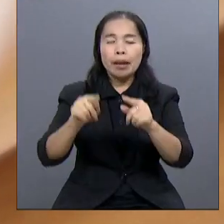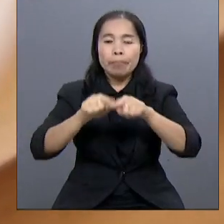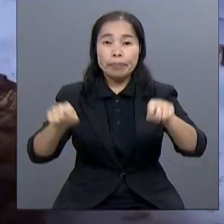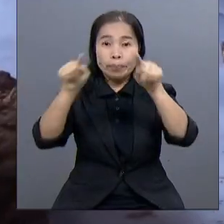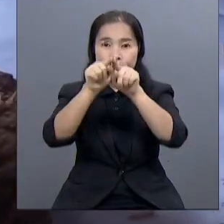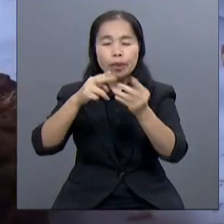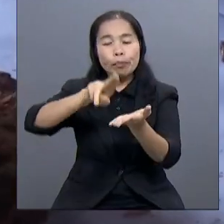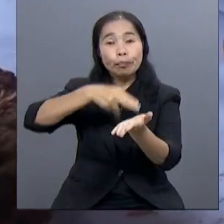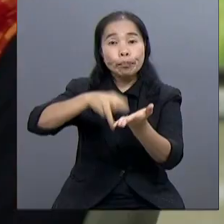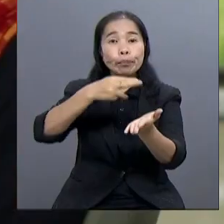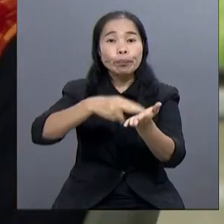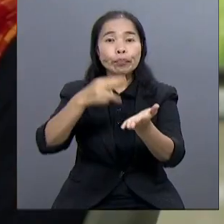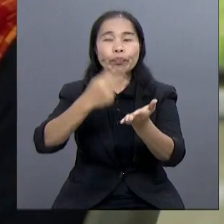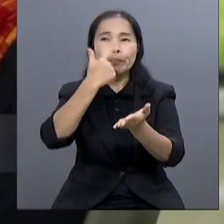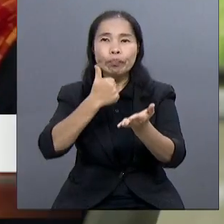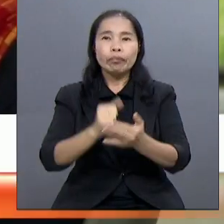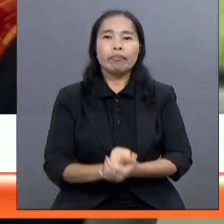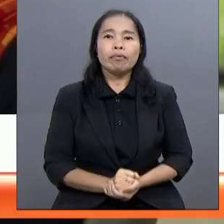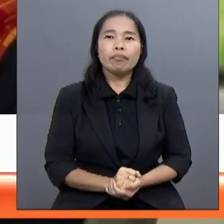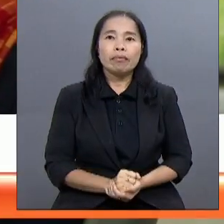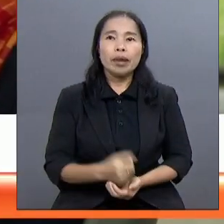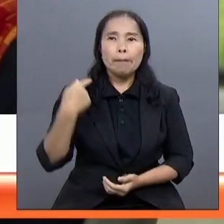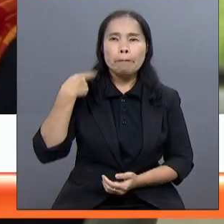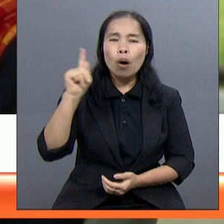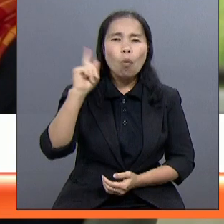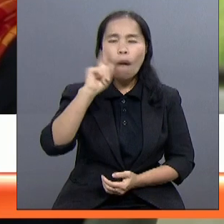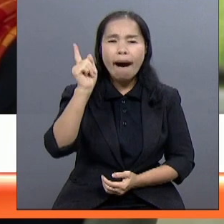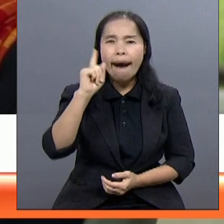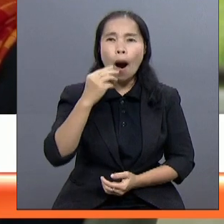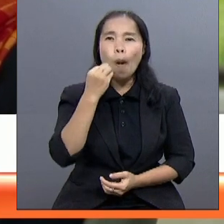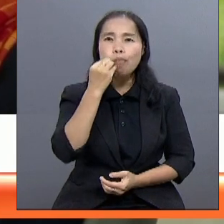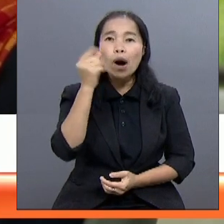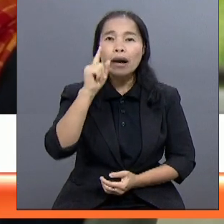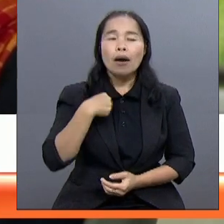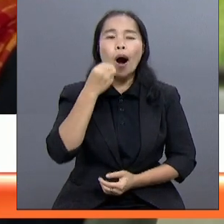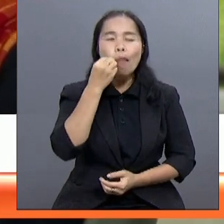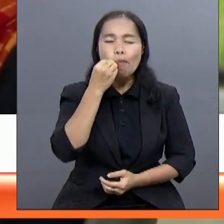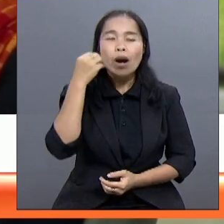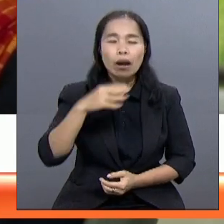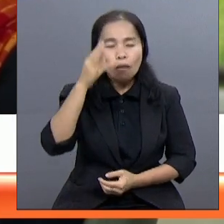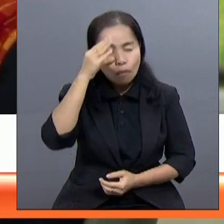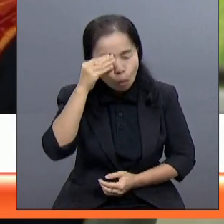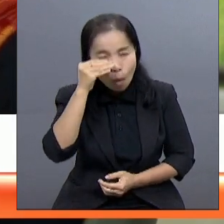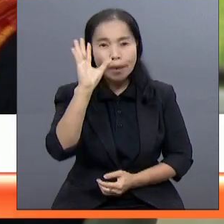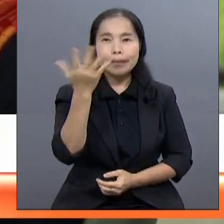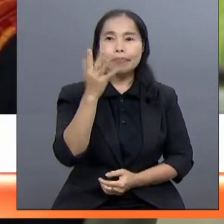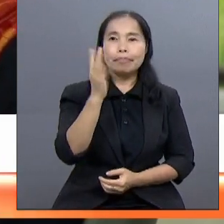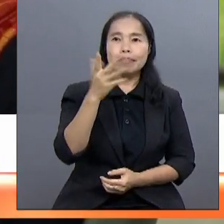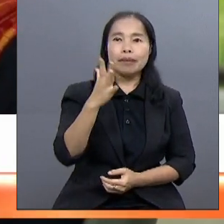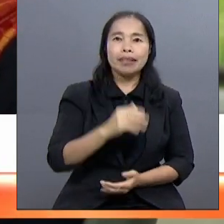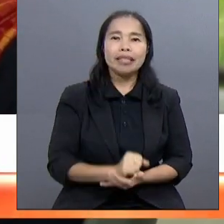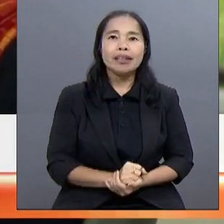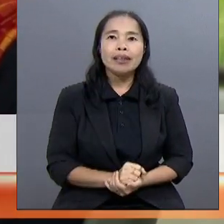สียดแก่นคูณ ประโยชน์ท้องตามเกี่ยวมาคือหนึ่งเกี่ยวแล้วง่ามเขาอยากนอนนั่นสิ